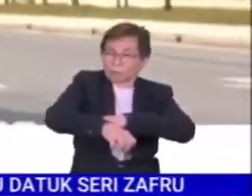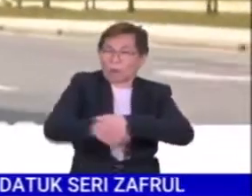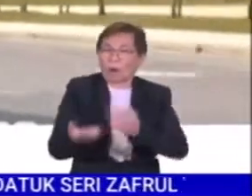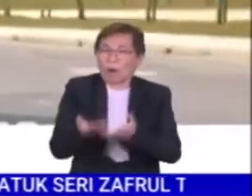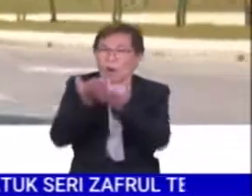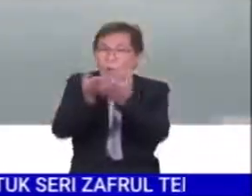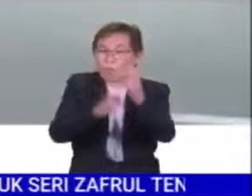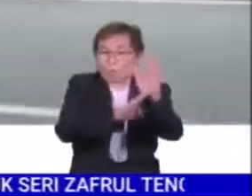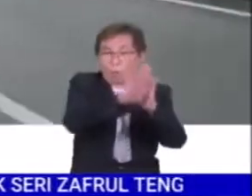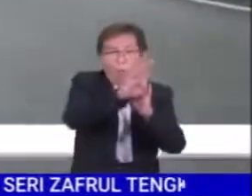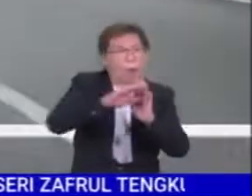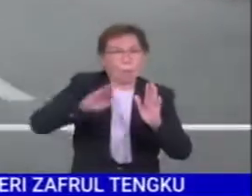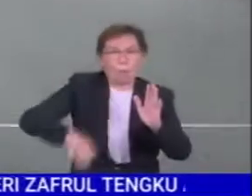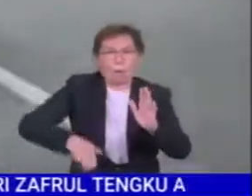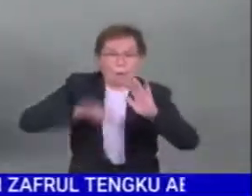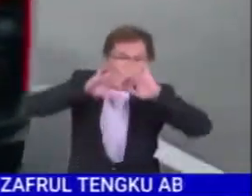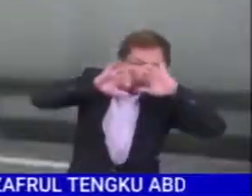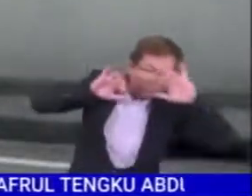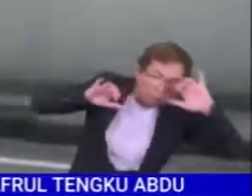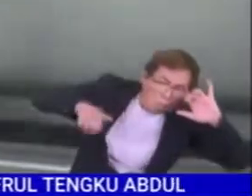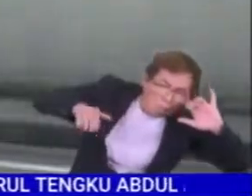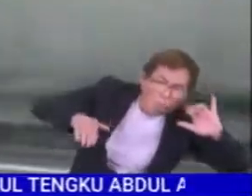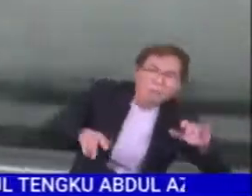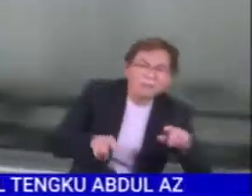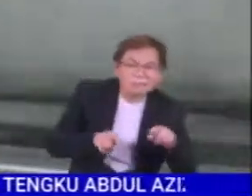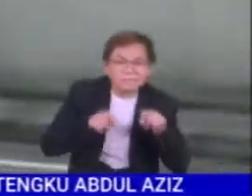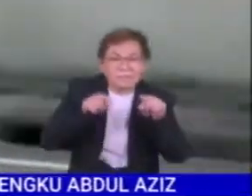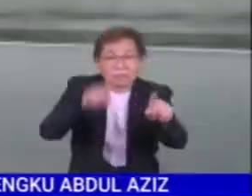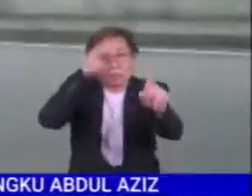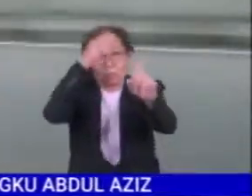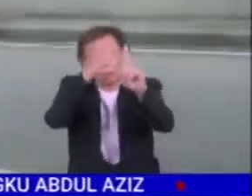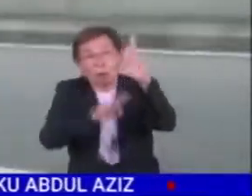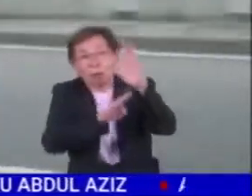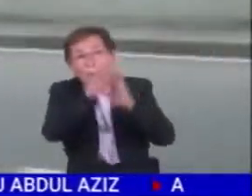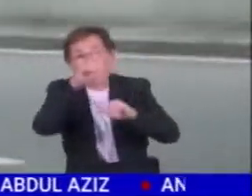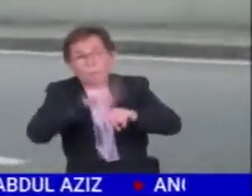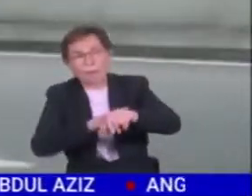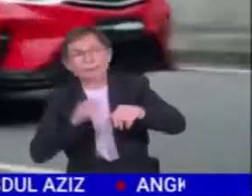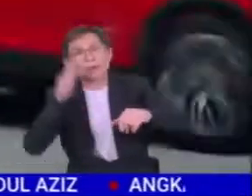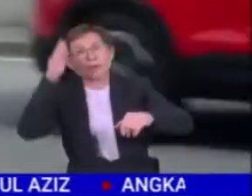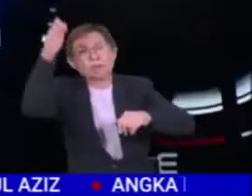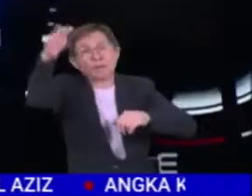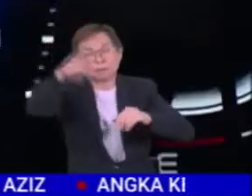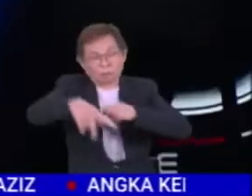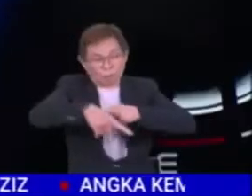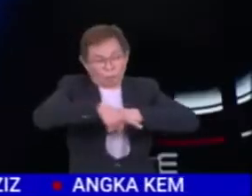potensi pertumbuhan yang belum diterokai. Ia seiring sasaran pertumbuhan jangka panjang